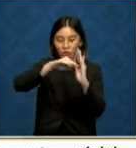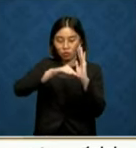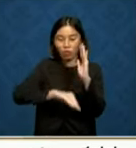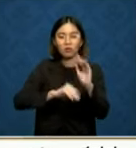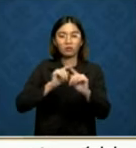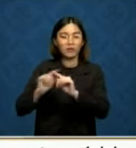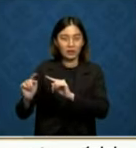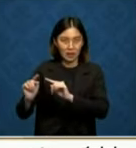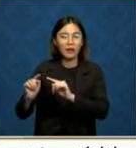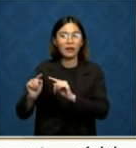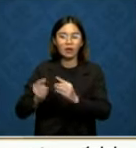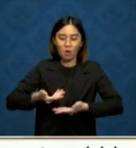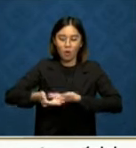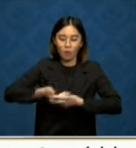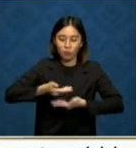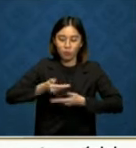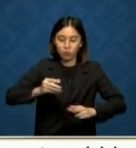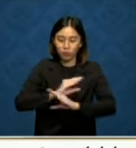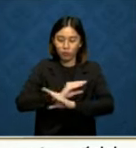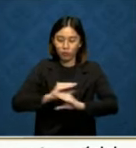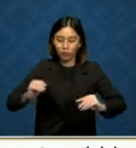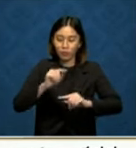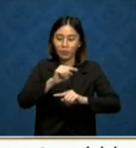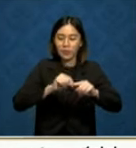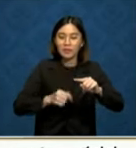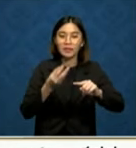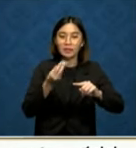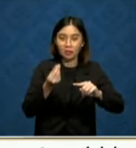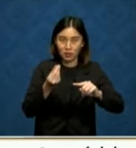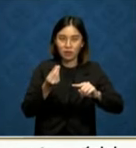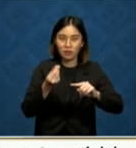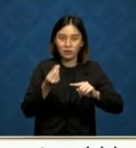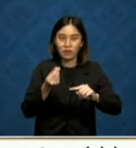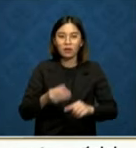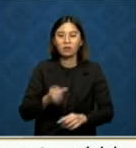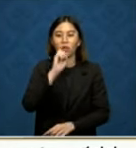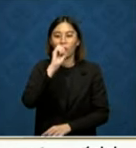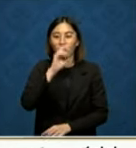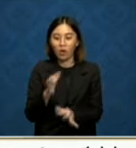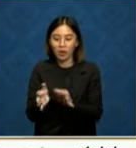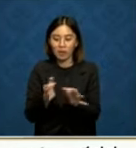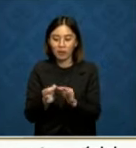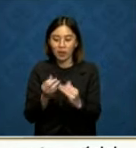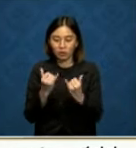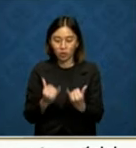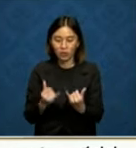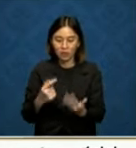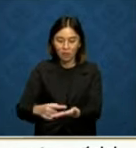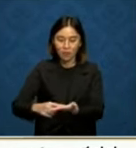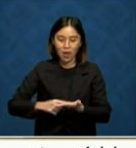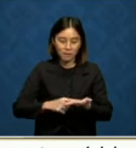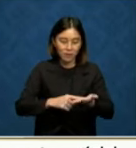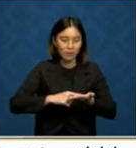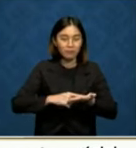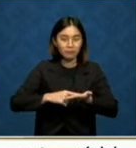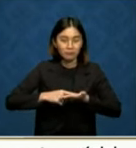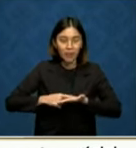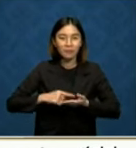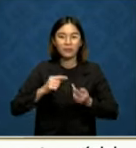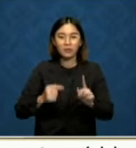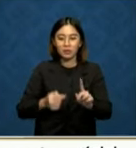เร Noteสามารถไกลเกลี่ยได้ SK ซึ่งก็ตองเรีนว่า ขณะนี้เรื่องที่เข้ามาใน